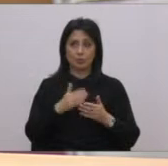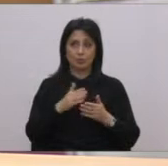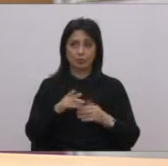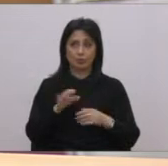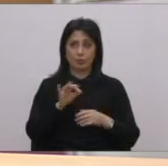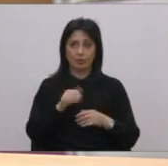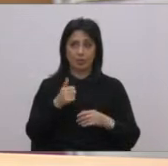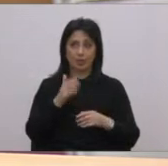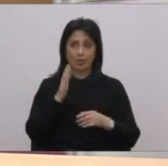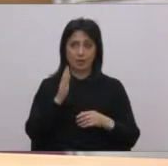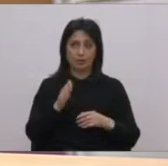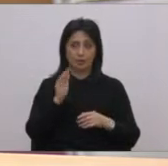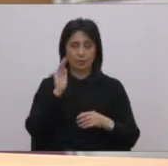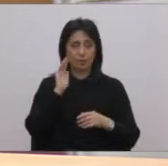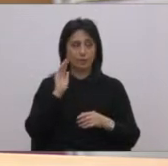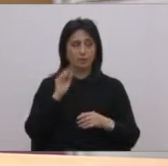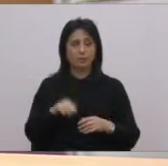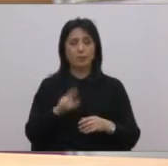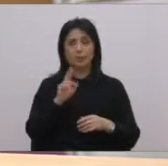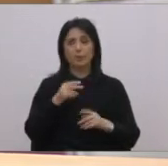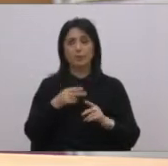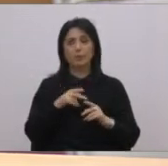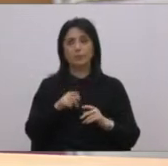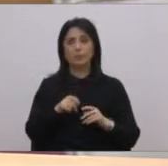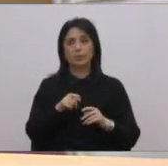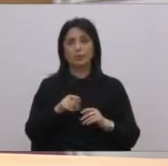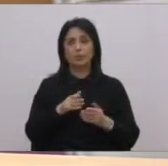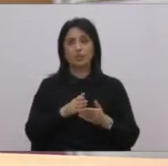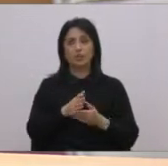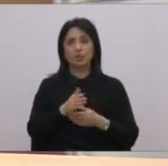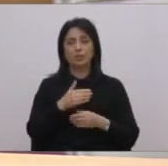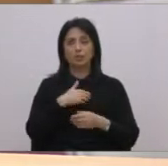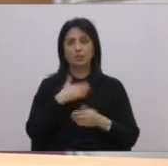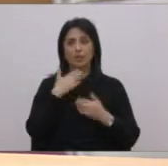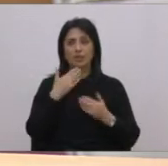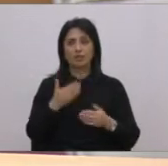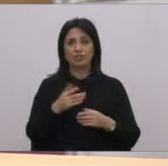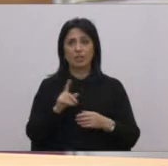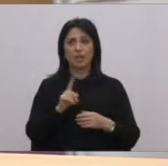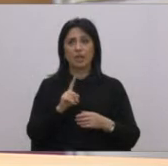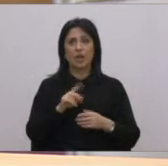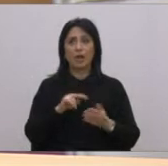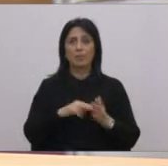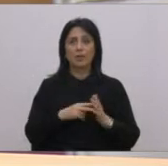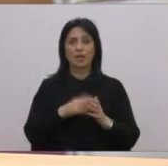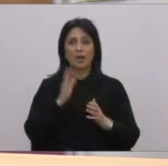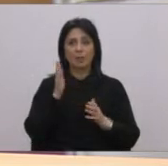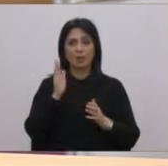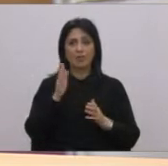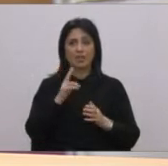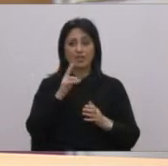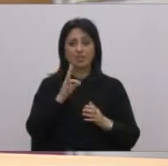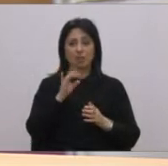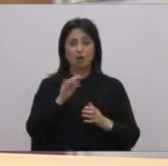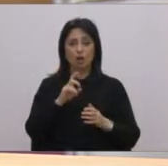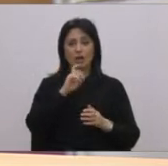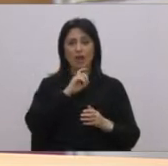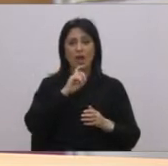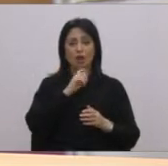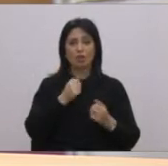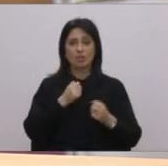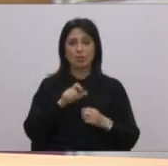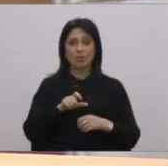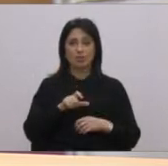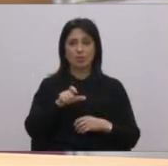ამაზე კარგი იქნებოდა მოგესმინა და ამ წილში მინდა კითხოთ თუ რაიმე იგეგმება წნორი ლაგოდეხის